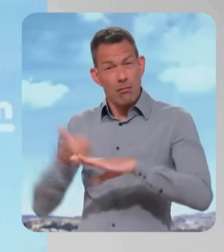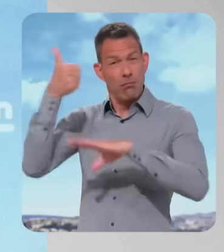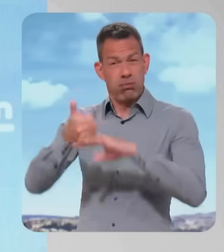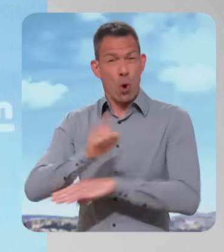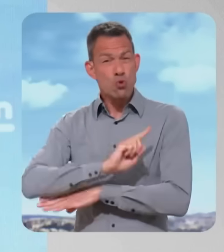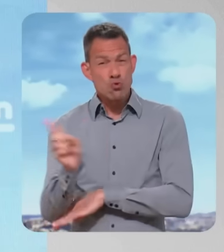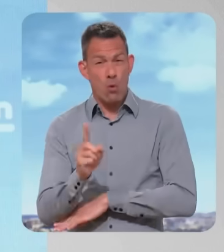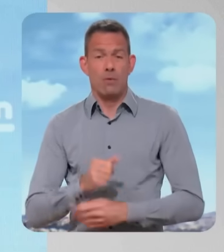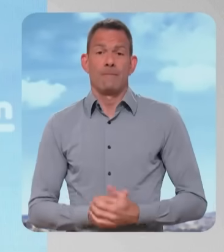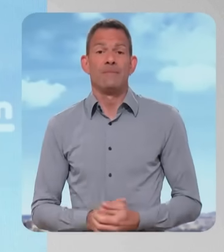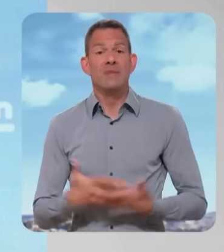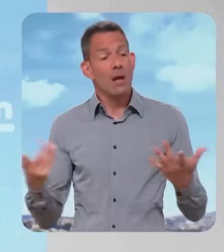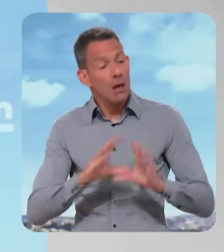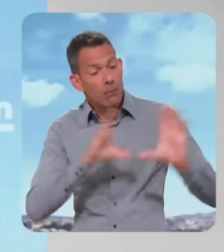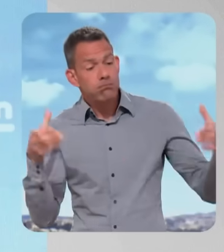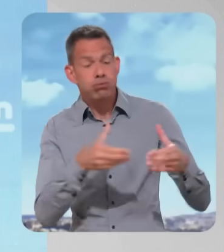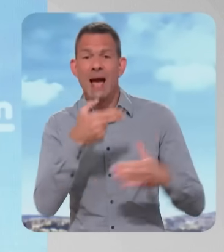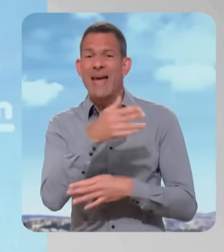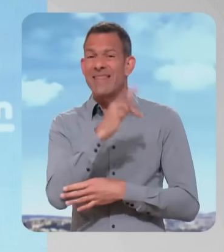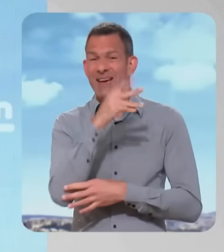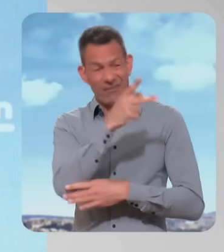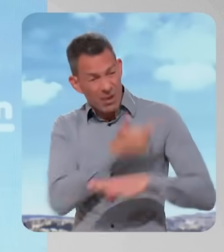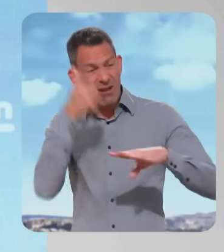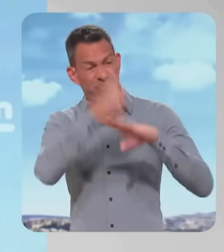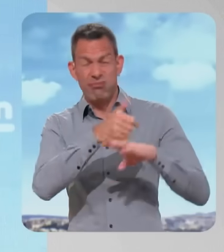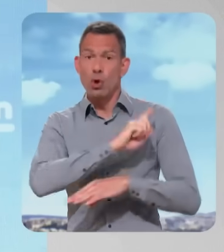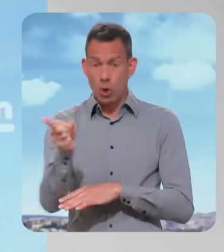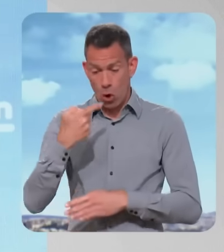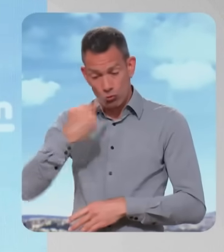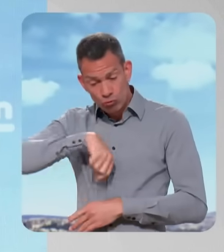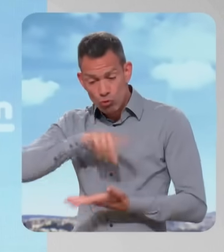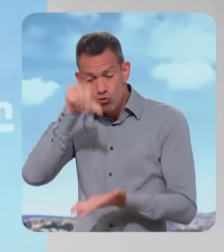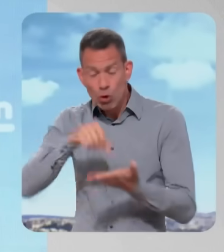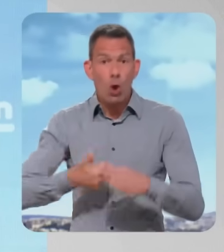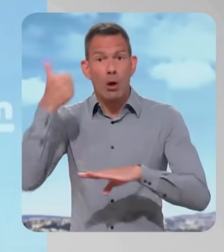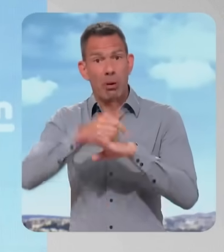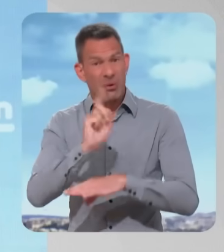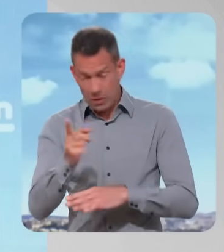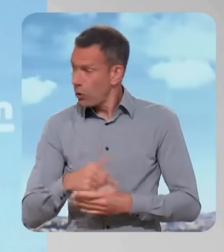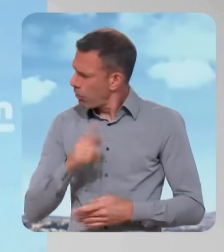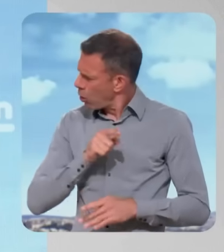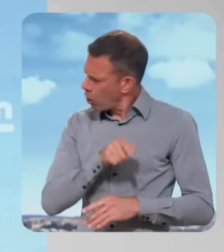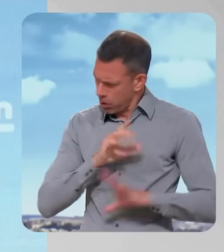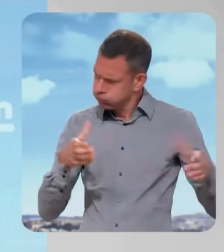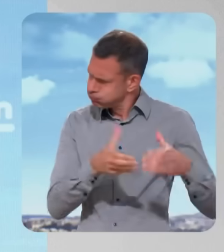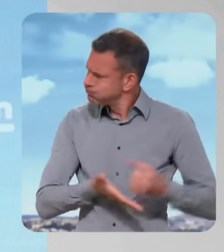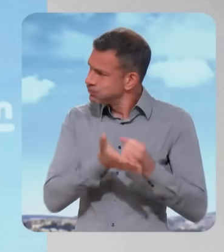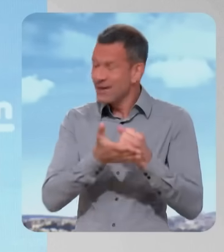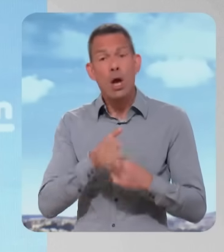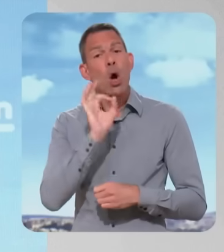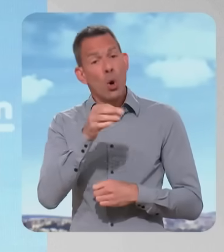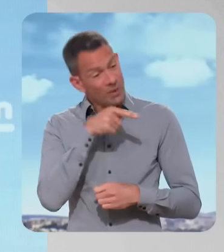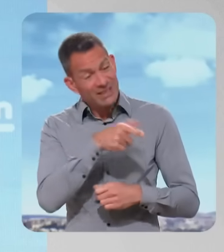pas la le nouveau front populaire et pas nous tout seul nouveau front popula Nau front popula ils le mett en tête mais ils le mettent pas à